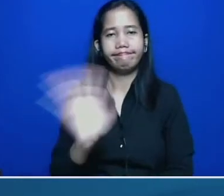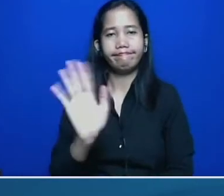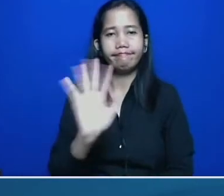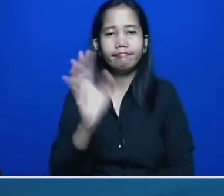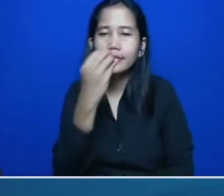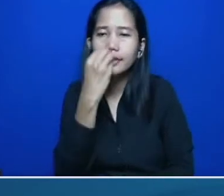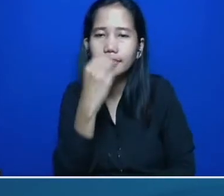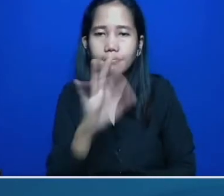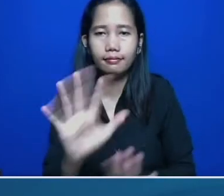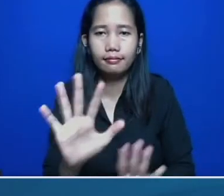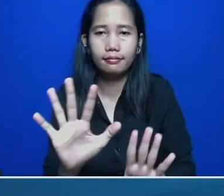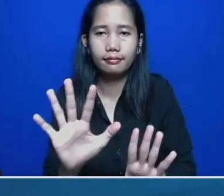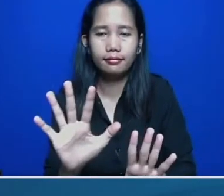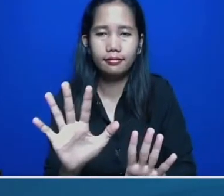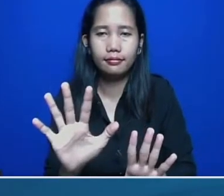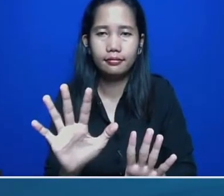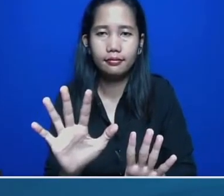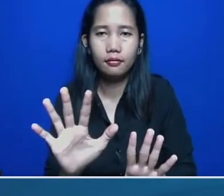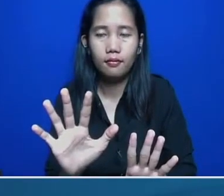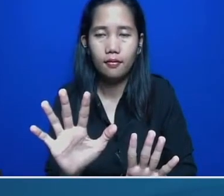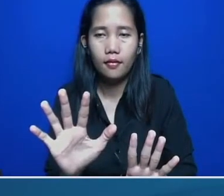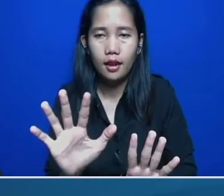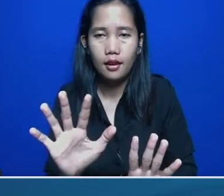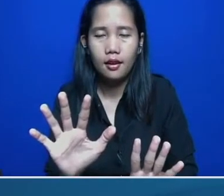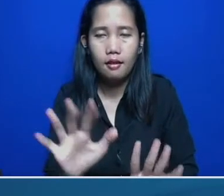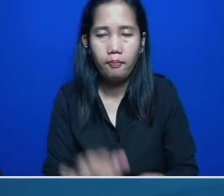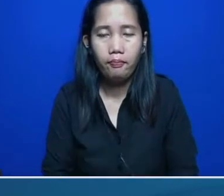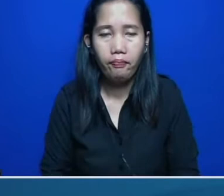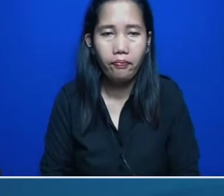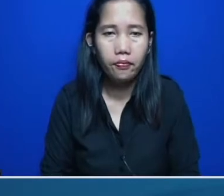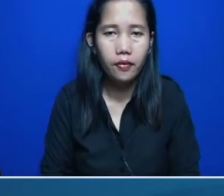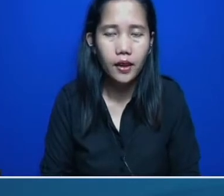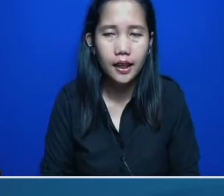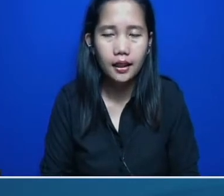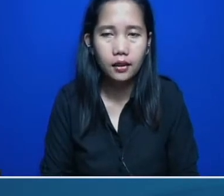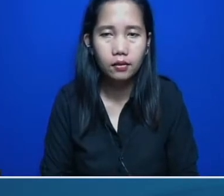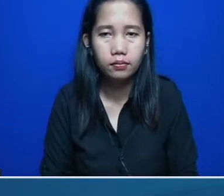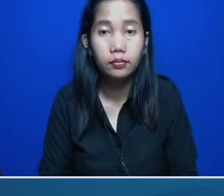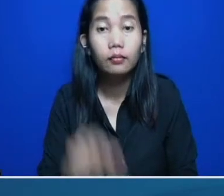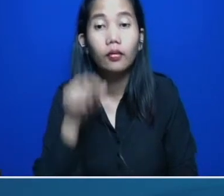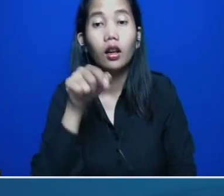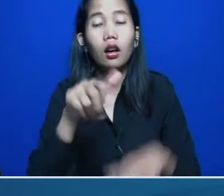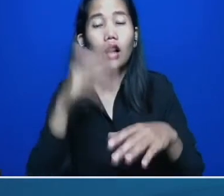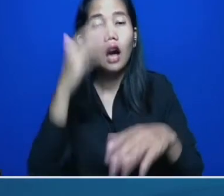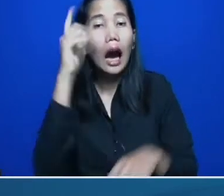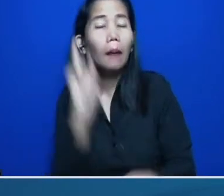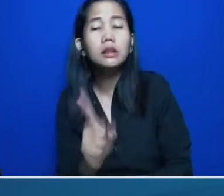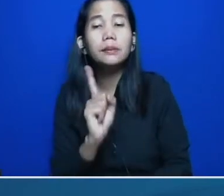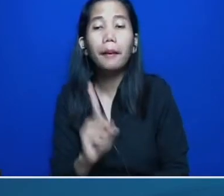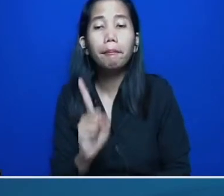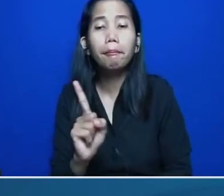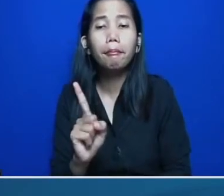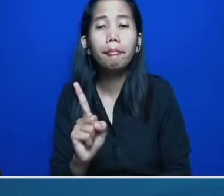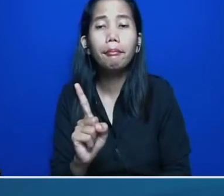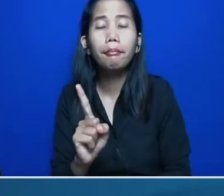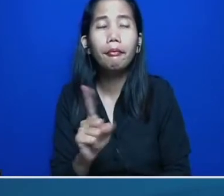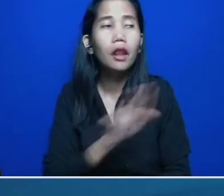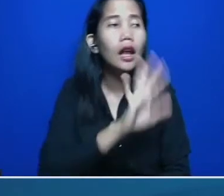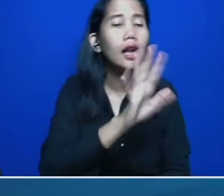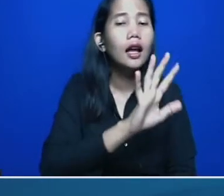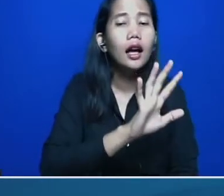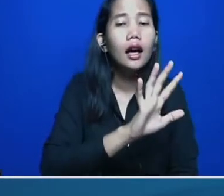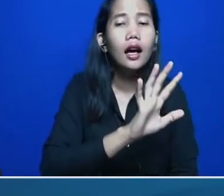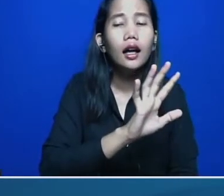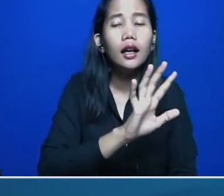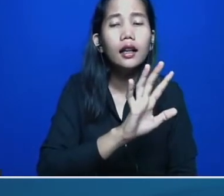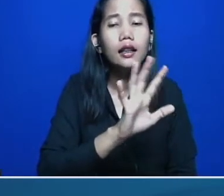antween yang haram 1pasang kenapa yang tidak haram tujuh pasang sementara